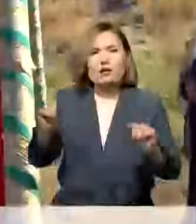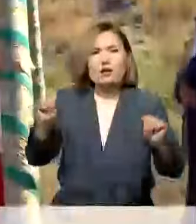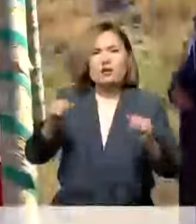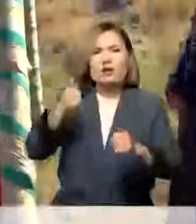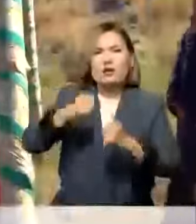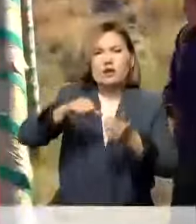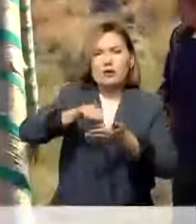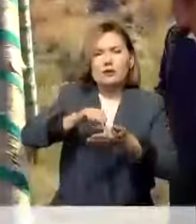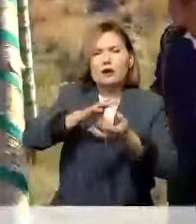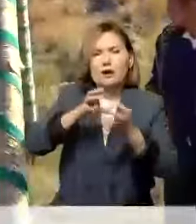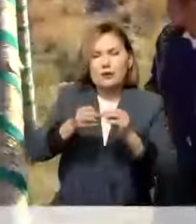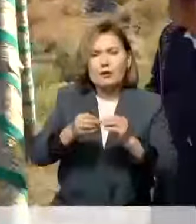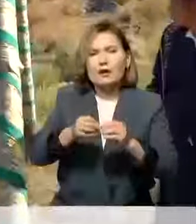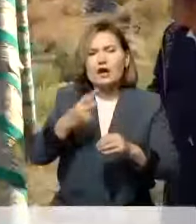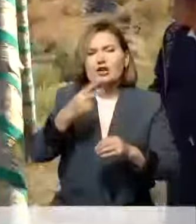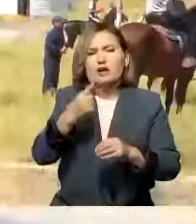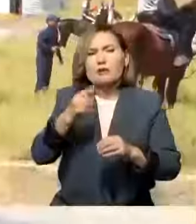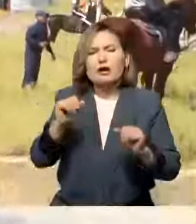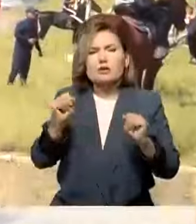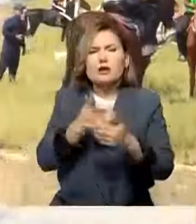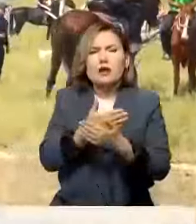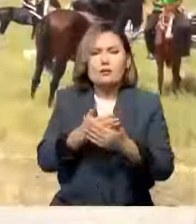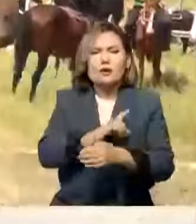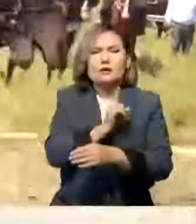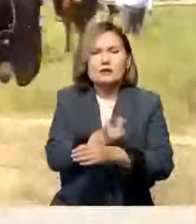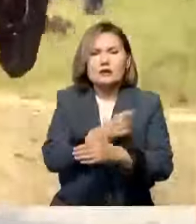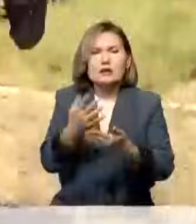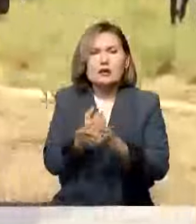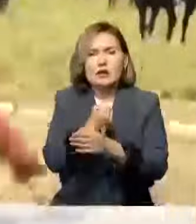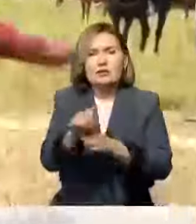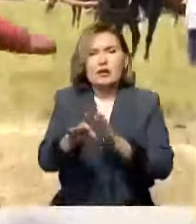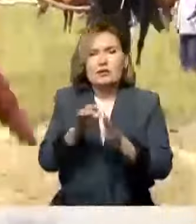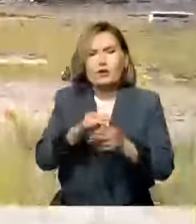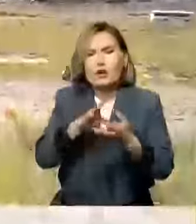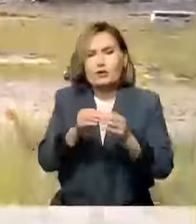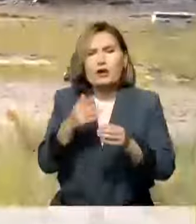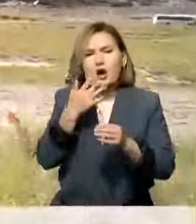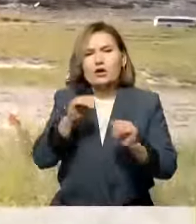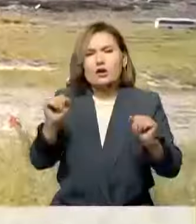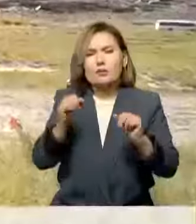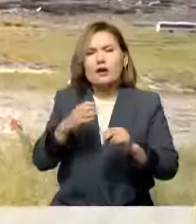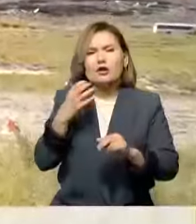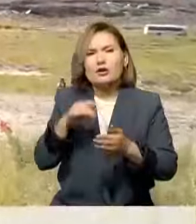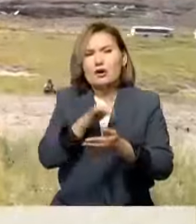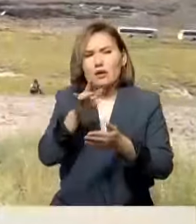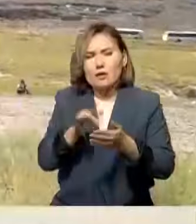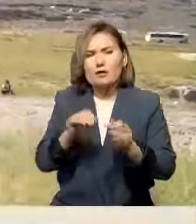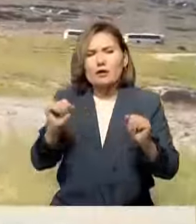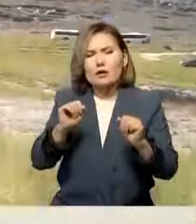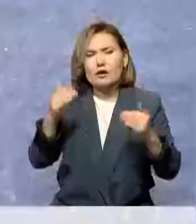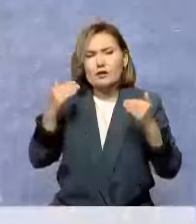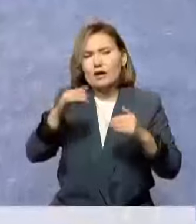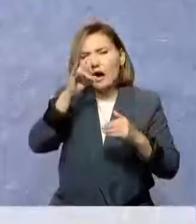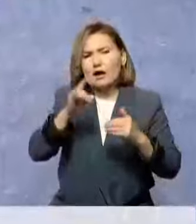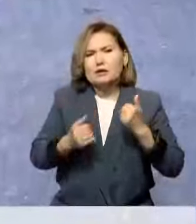спортшы қатысатын дүбірлі додада 21 спорт түрінен өзара мықтылар анықталады. Этникалық спорт сайысында сыр елінің де өкілдері ел намысын